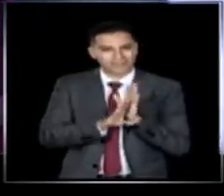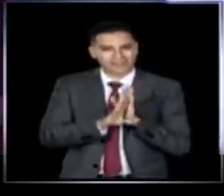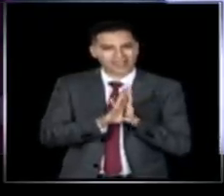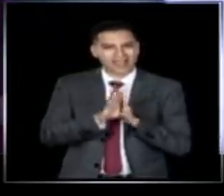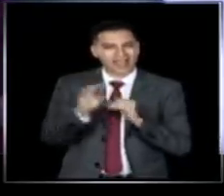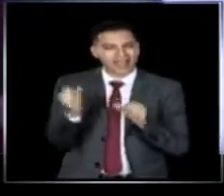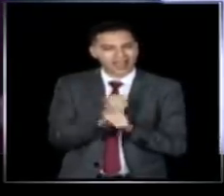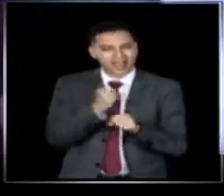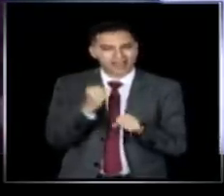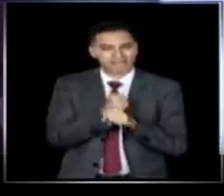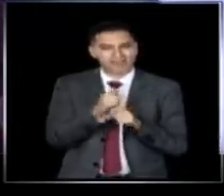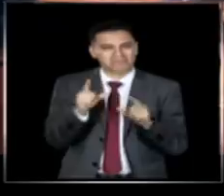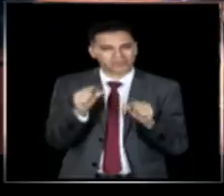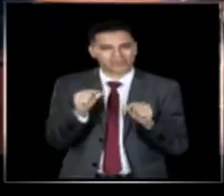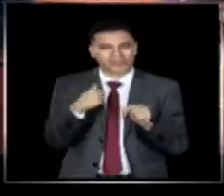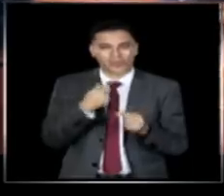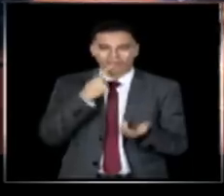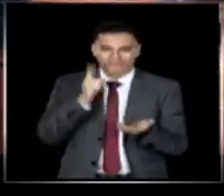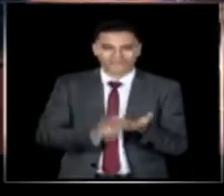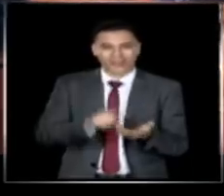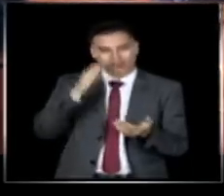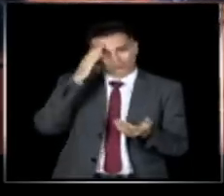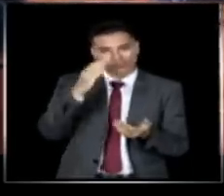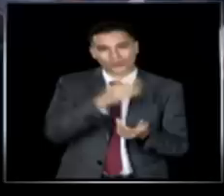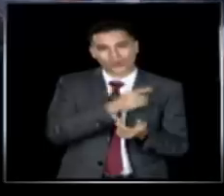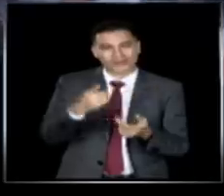ليكم لأن أنا نجحت بيكم.